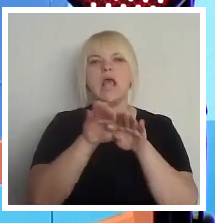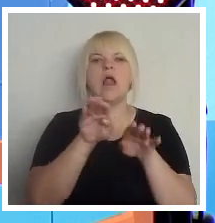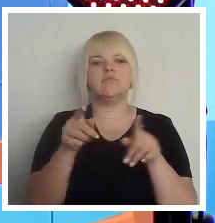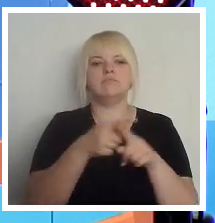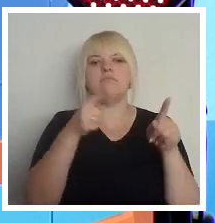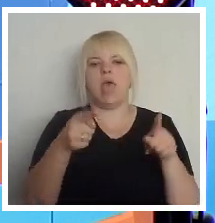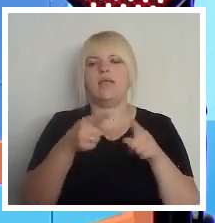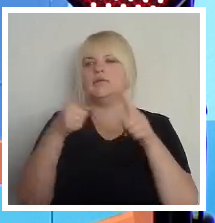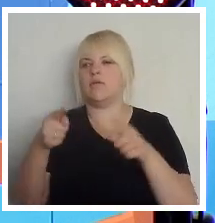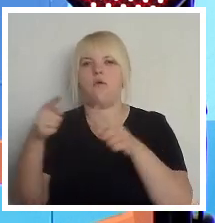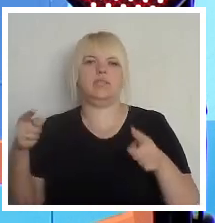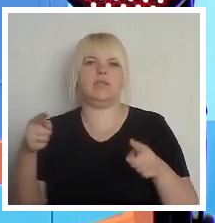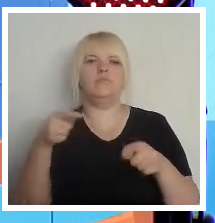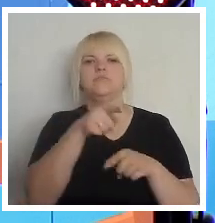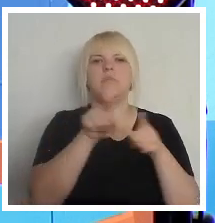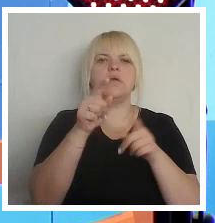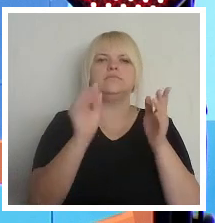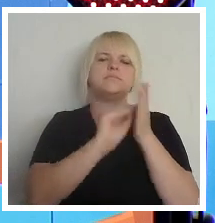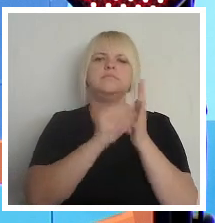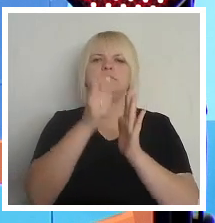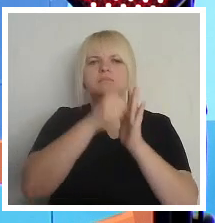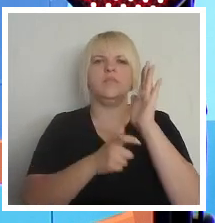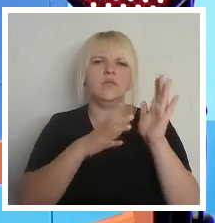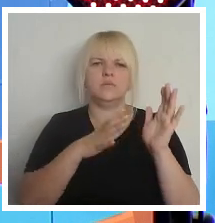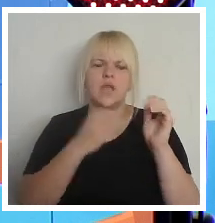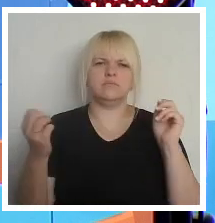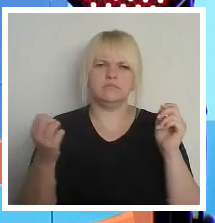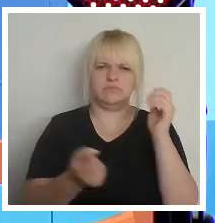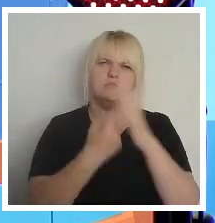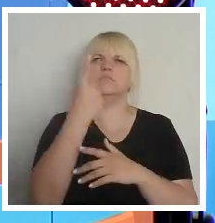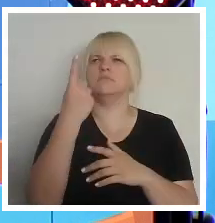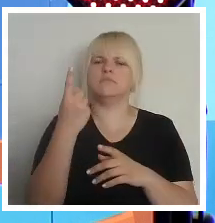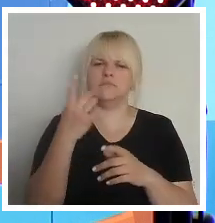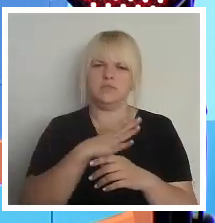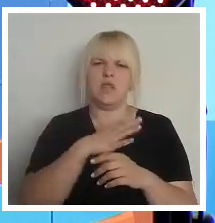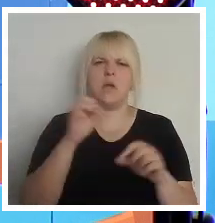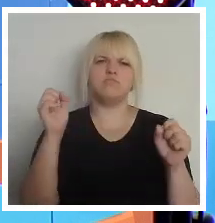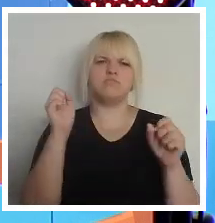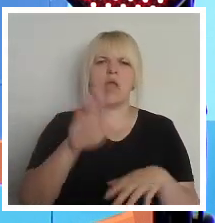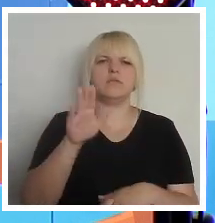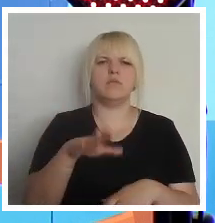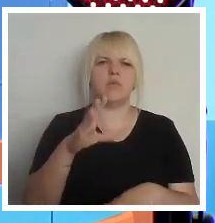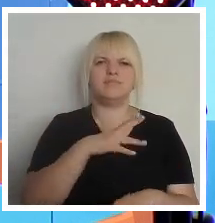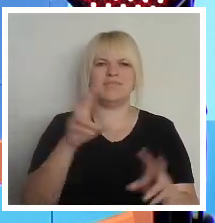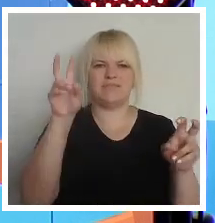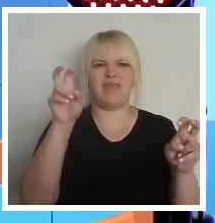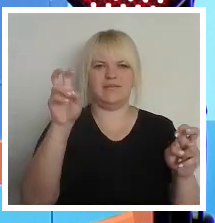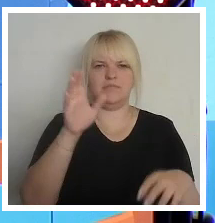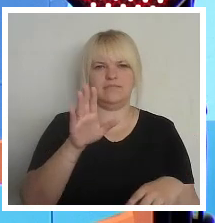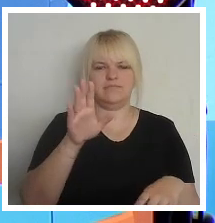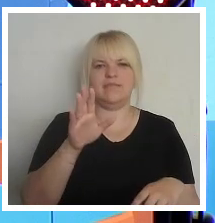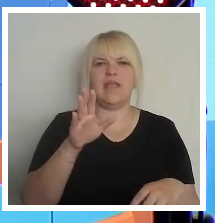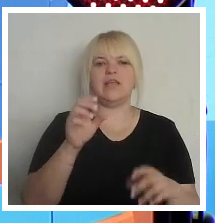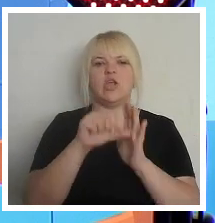salīdzinošā griezumā periodiem. Un tas raksts, kuram izgaismoja basketbolu, kurš bija pēdiņās attiecībās ar